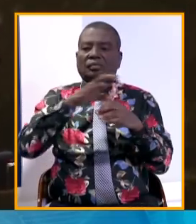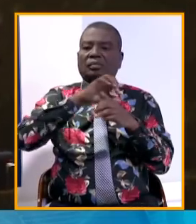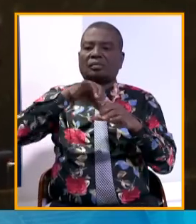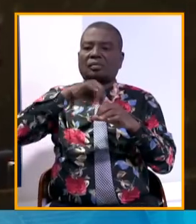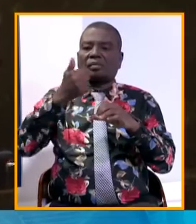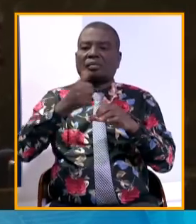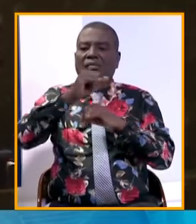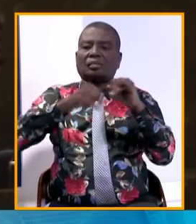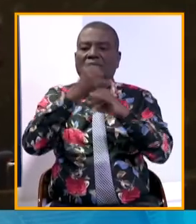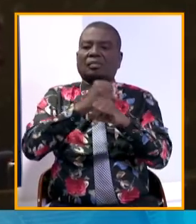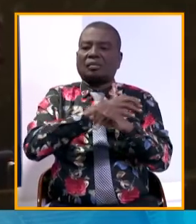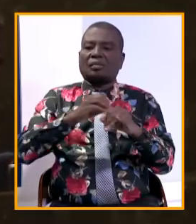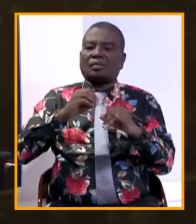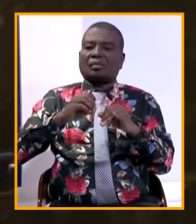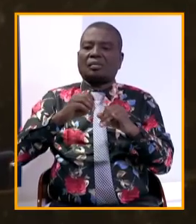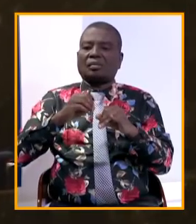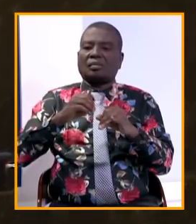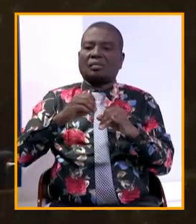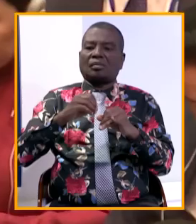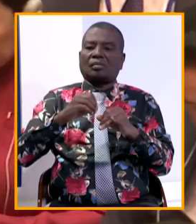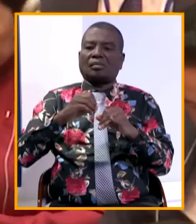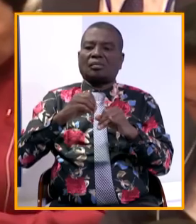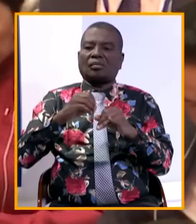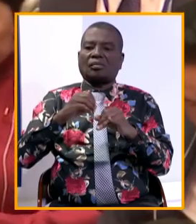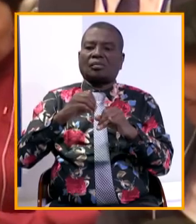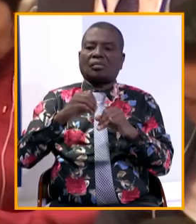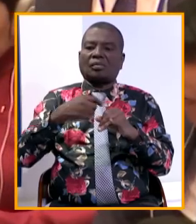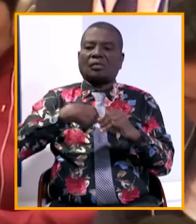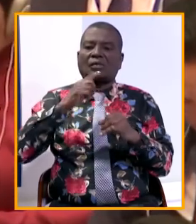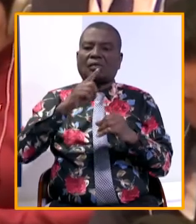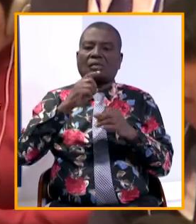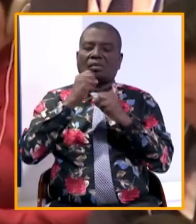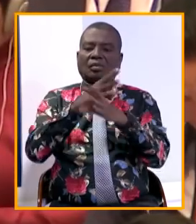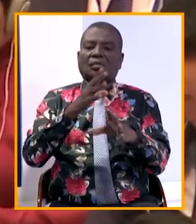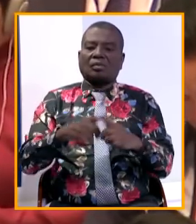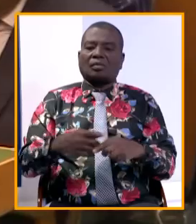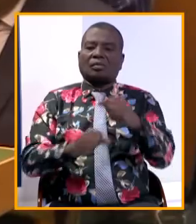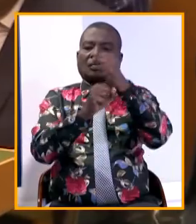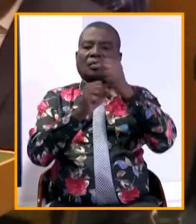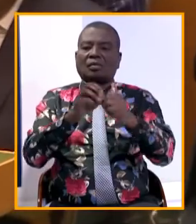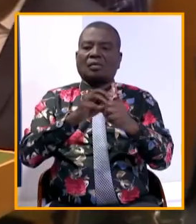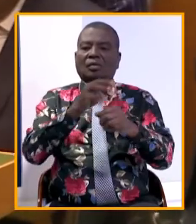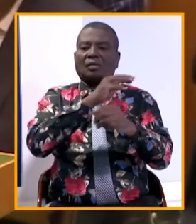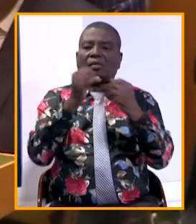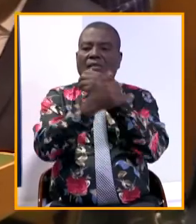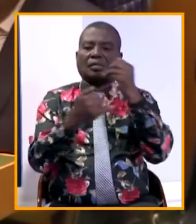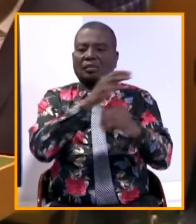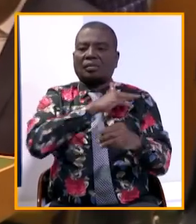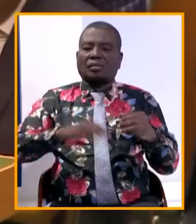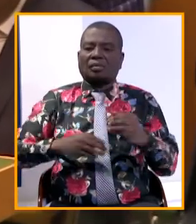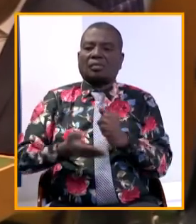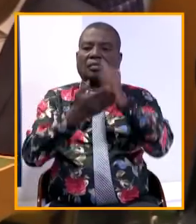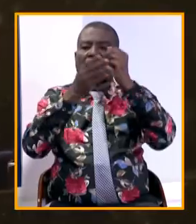institutions pertinentes clés des Nations unies. Je suis prêt à soutenir les États membres pour les aider à